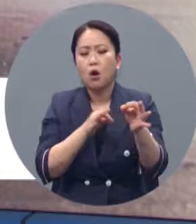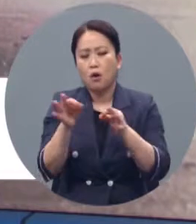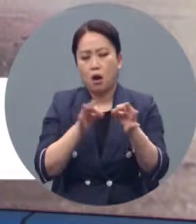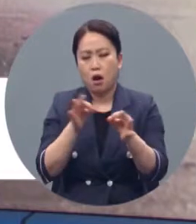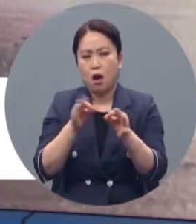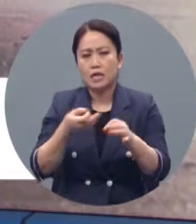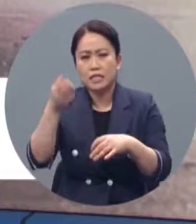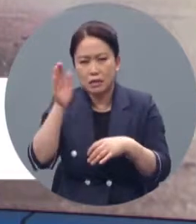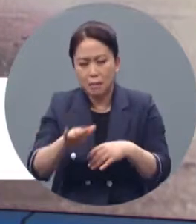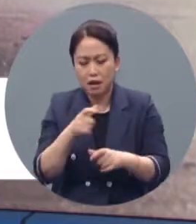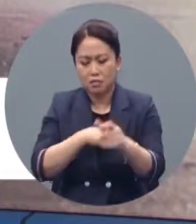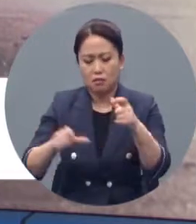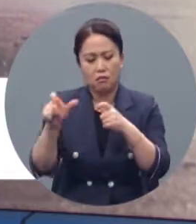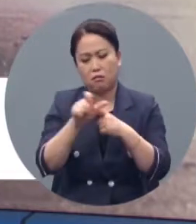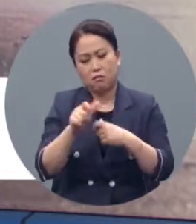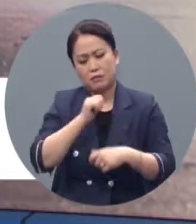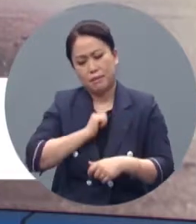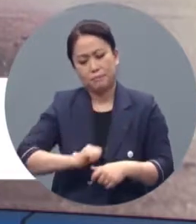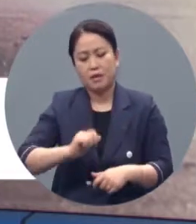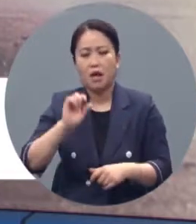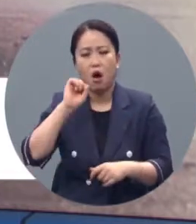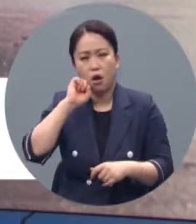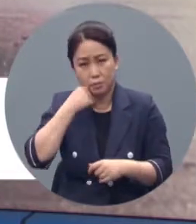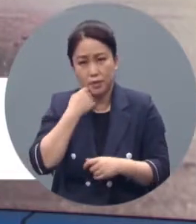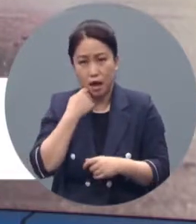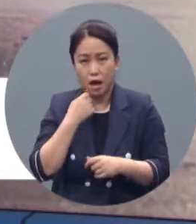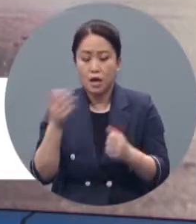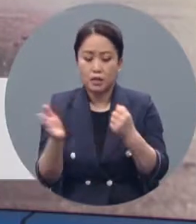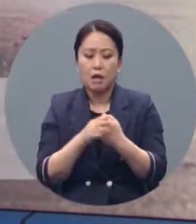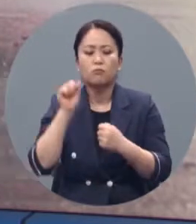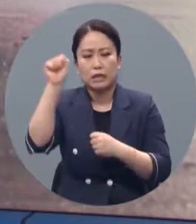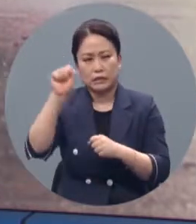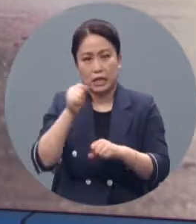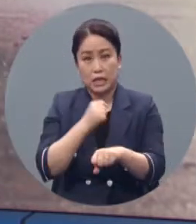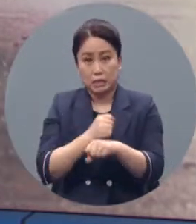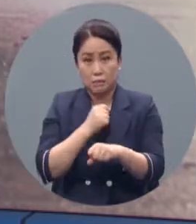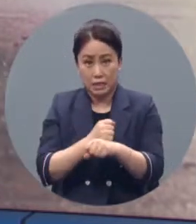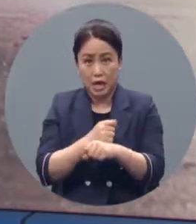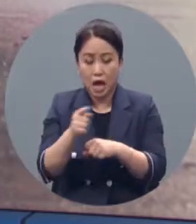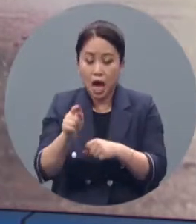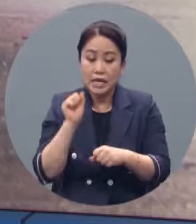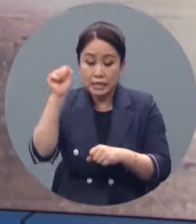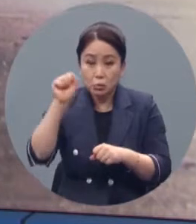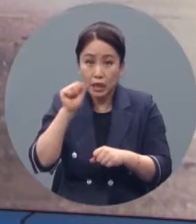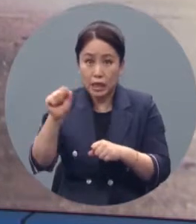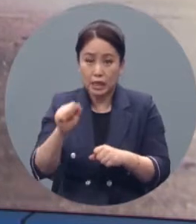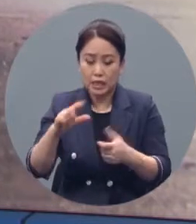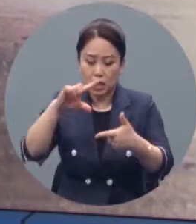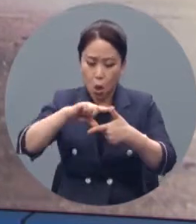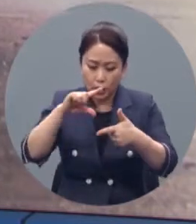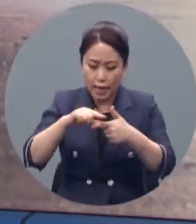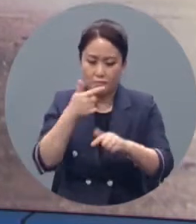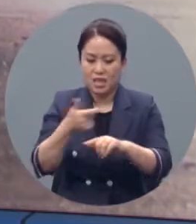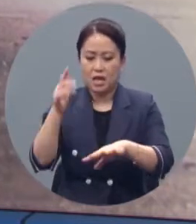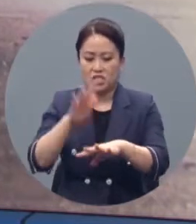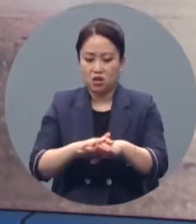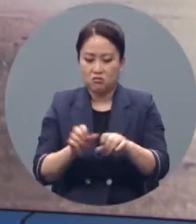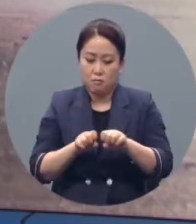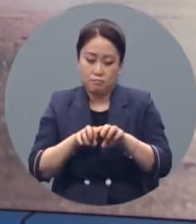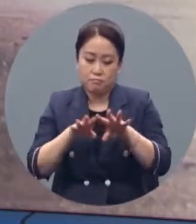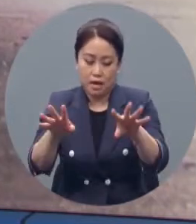지경이라며 대책을 호소했습니다. 자영업자들의 시위는 경남과 대전 등 전국으로 확산될 전망입니다.